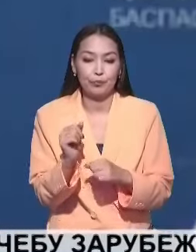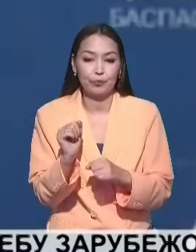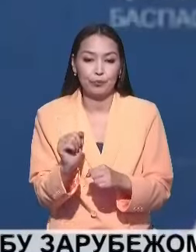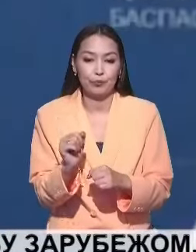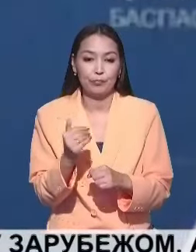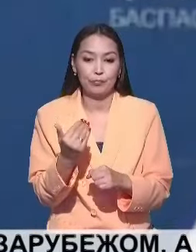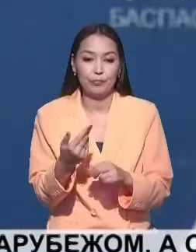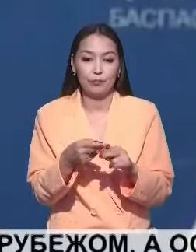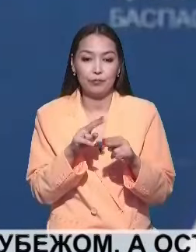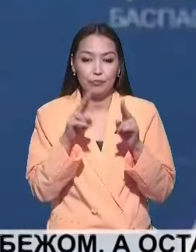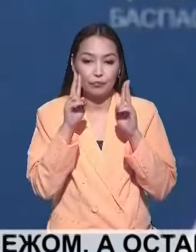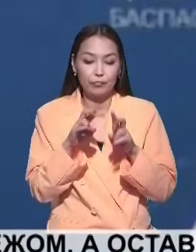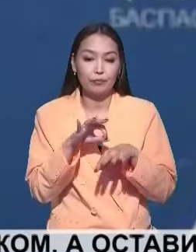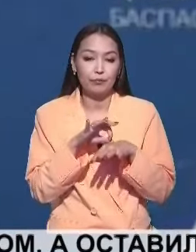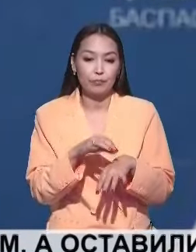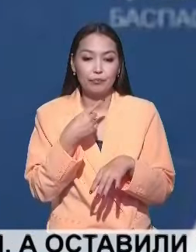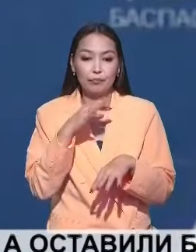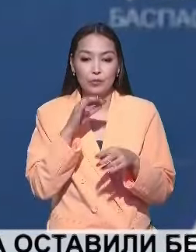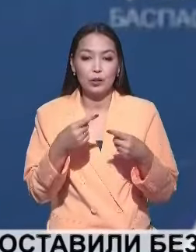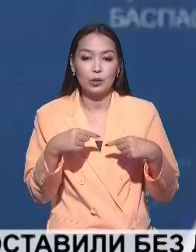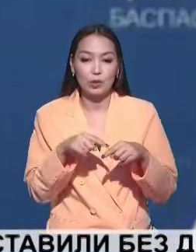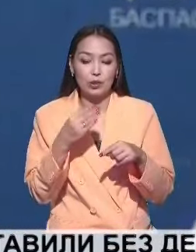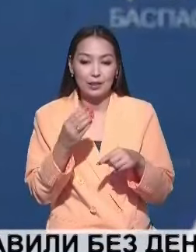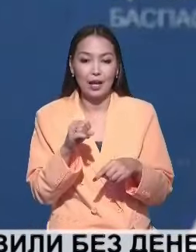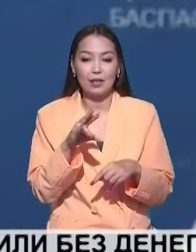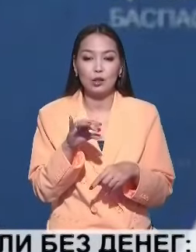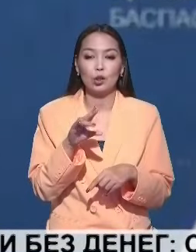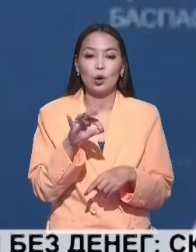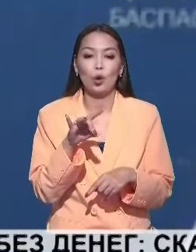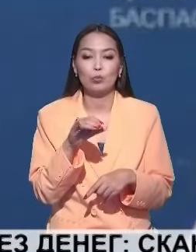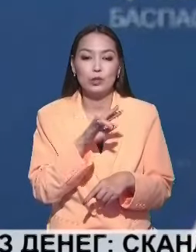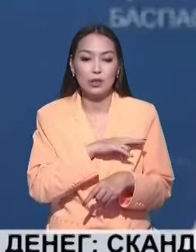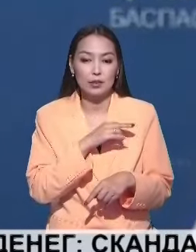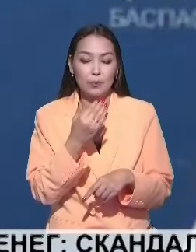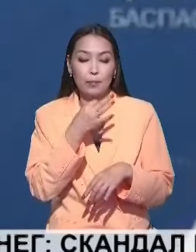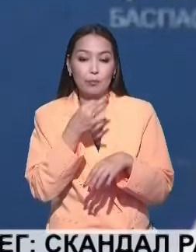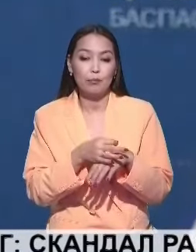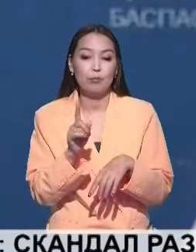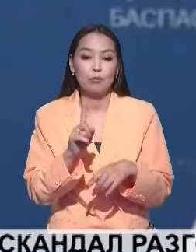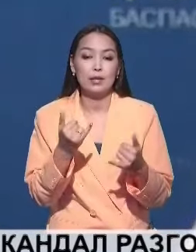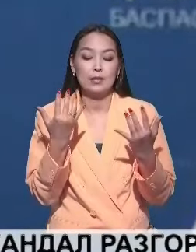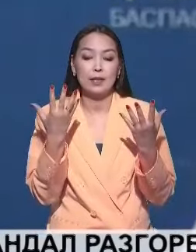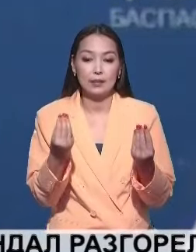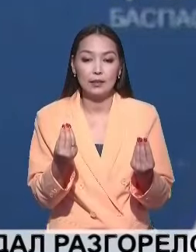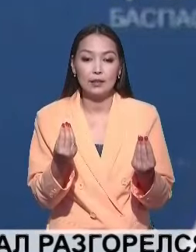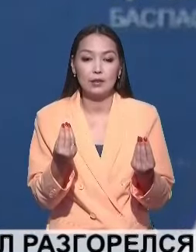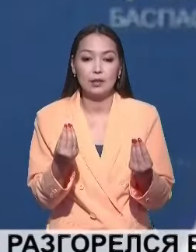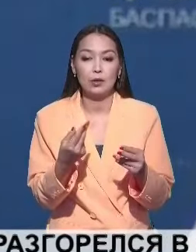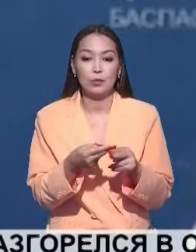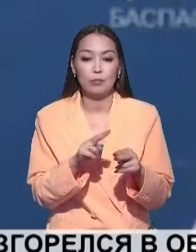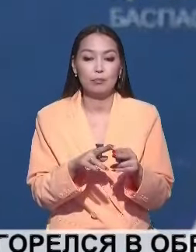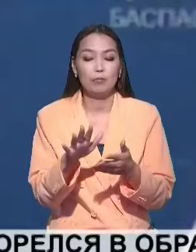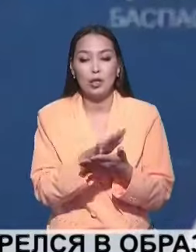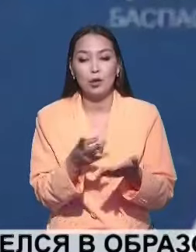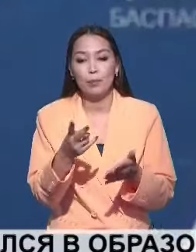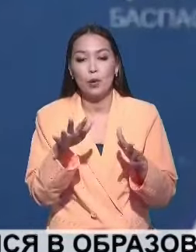давать правовую оценку правоохранительным органам, антикоррупционным службам, а именно в части того, что на сегодняшний день 22